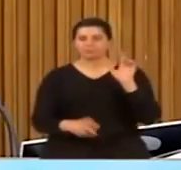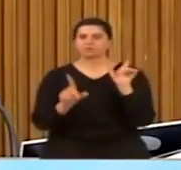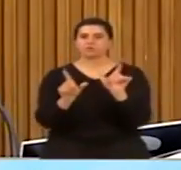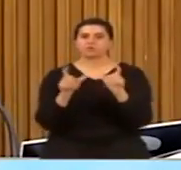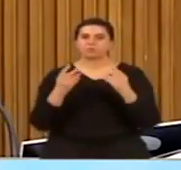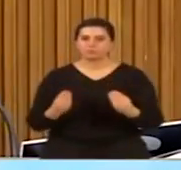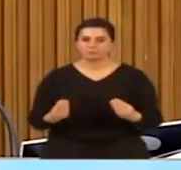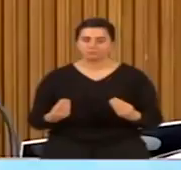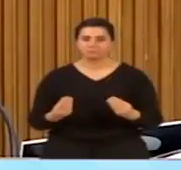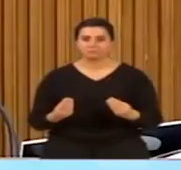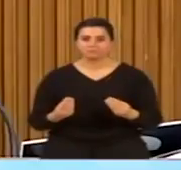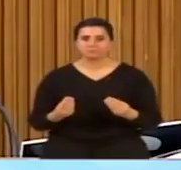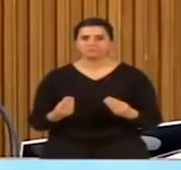koruyalım.